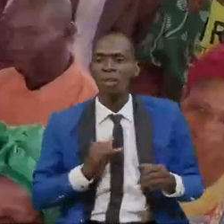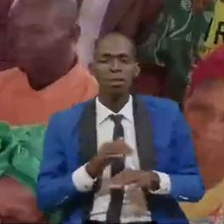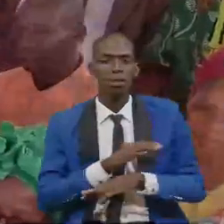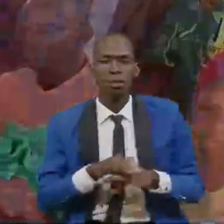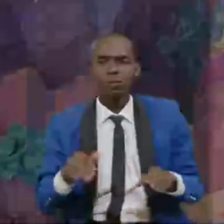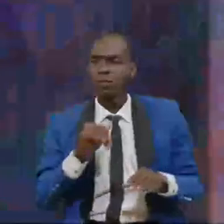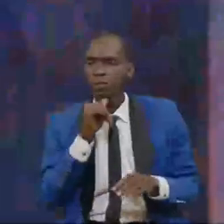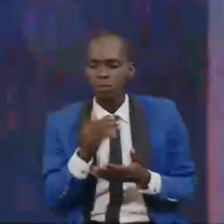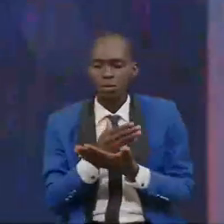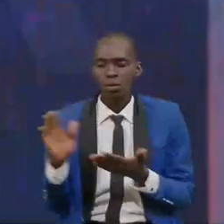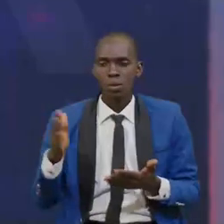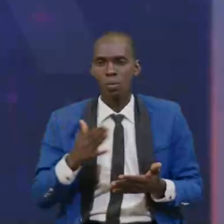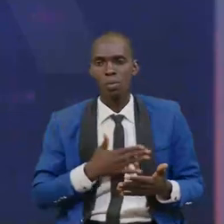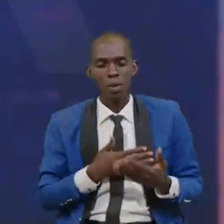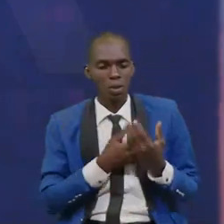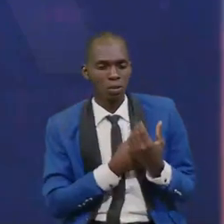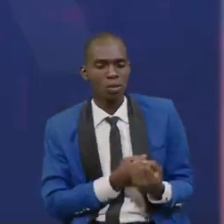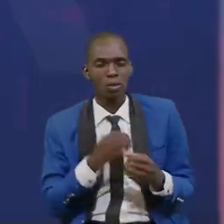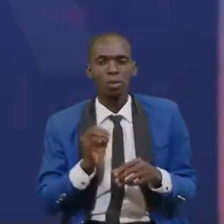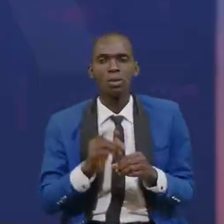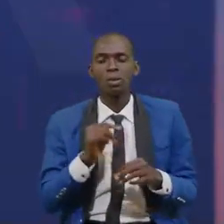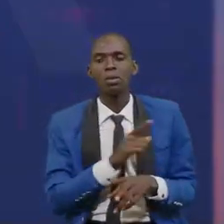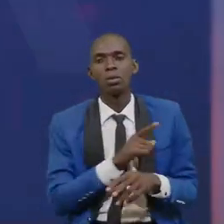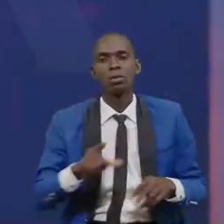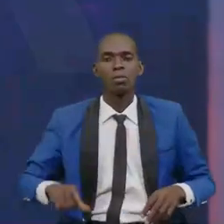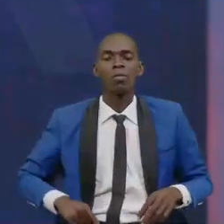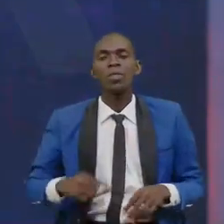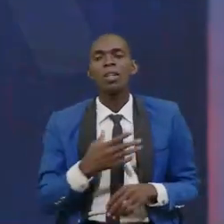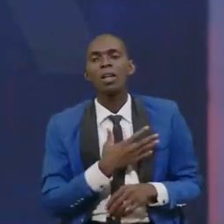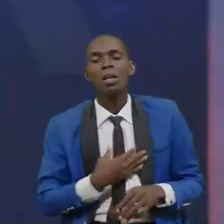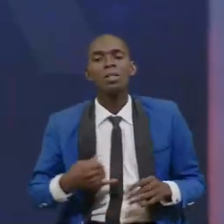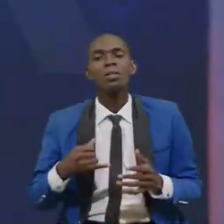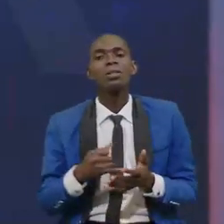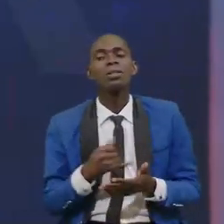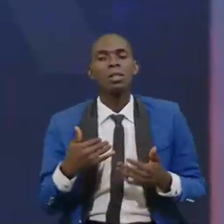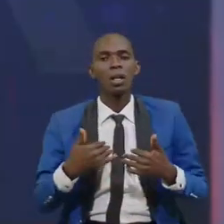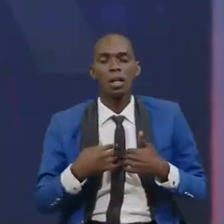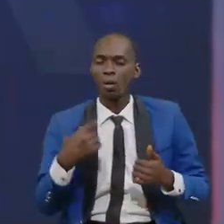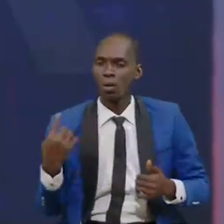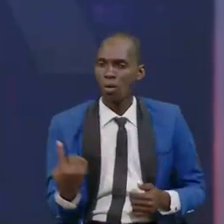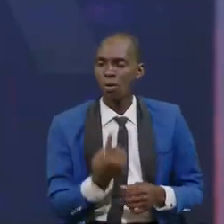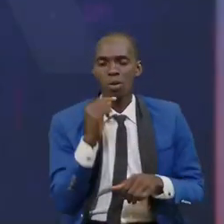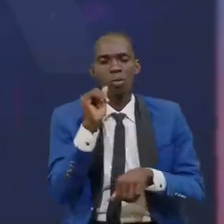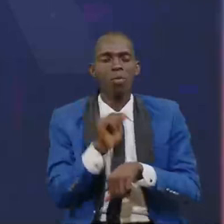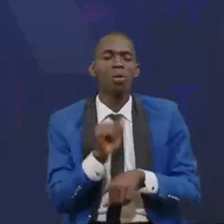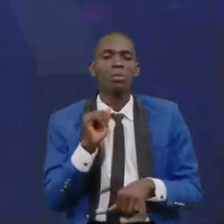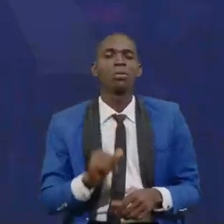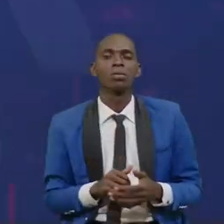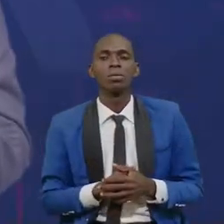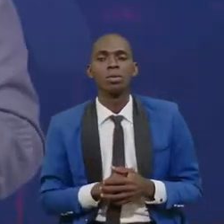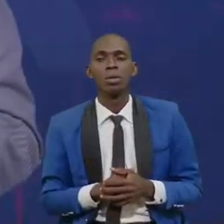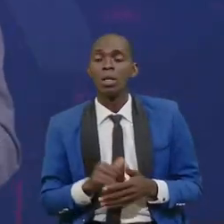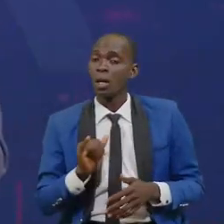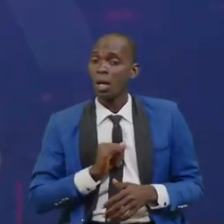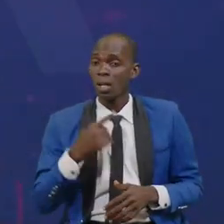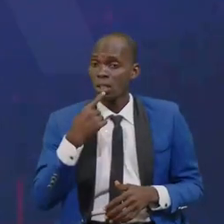pas abandonné l'assurance, la confiance que j'ai dans le Seigneur. Et ça a toujours marché. J'ai